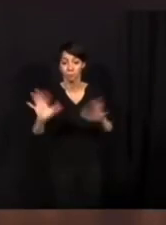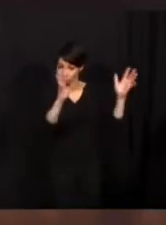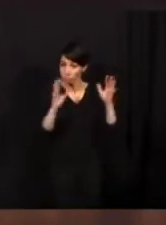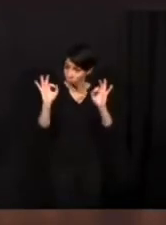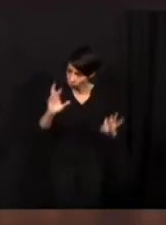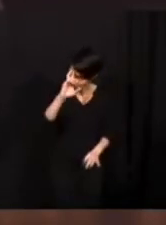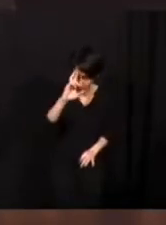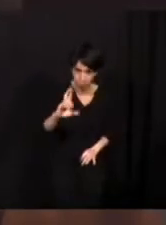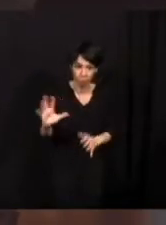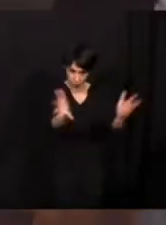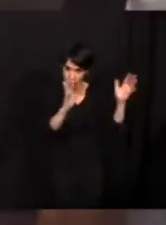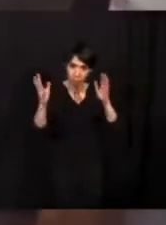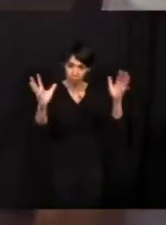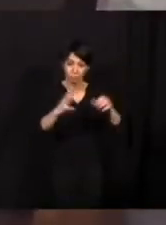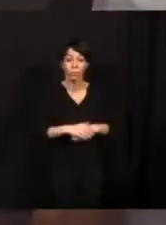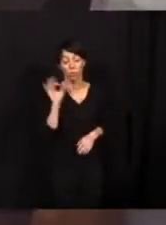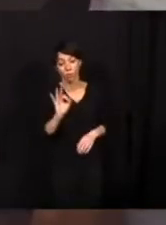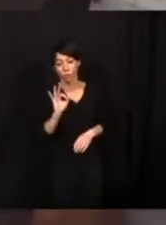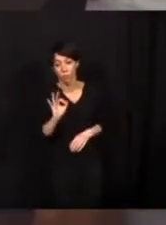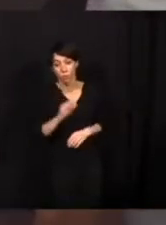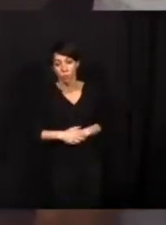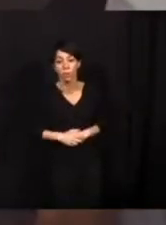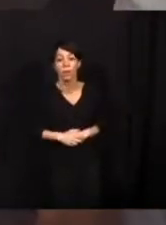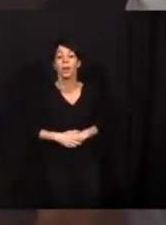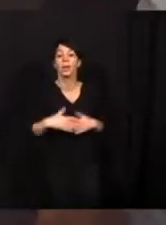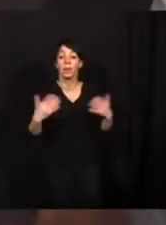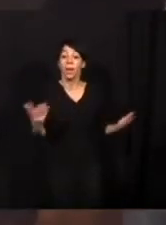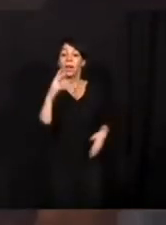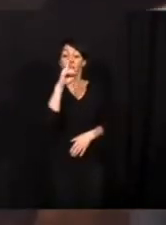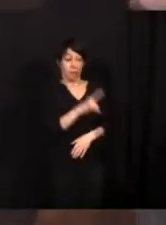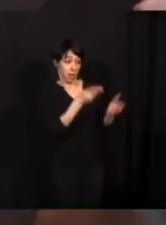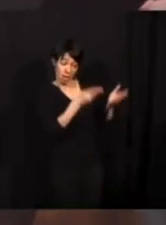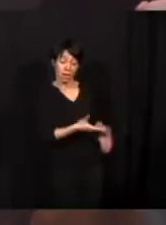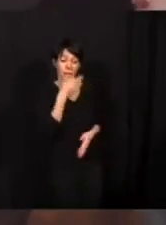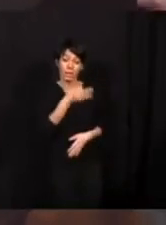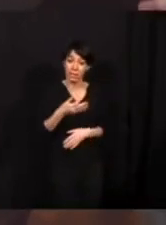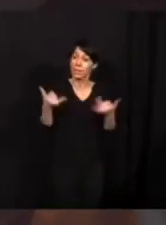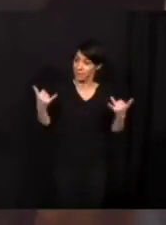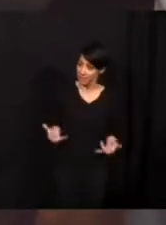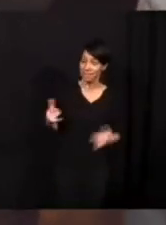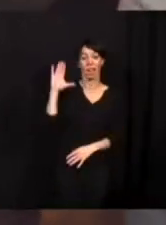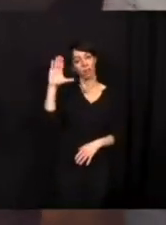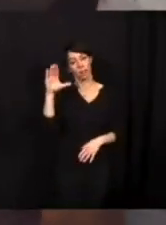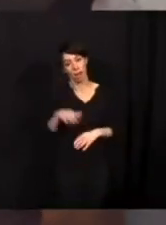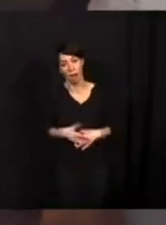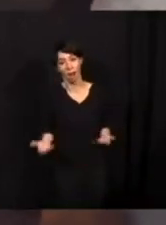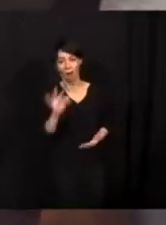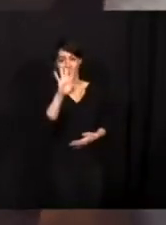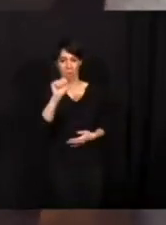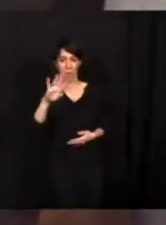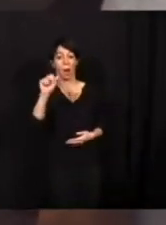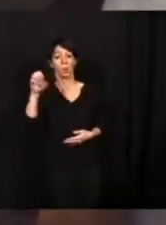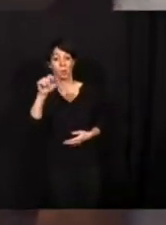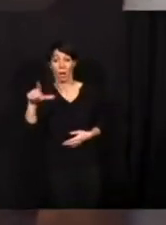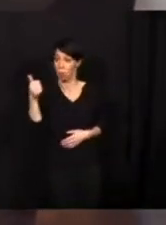On peut applaudir. Tu l'as dit, Hélène, Fabien Roussel est le candidat pour l'abolition de la prostitution. La prostitution est un